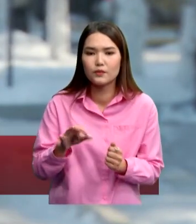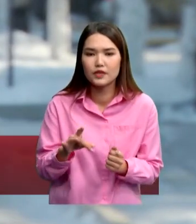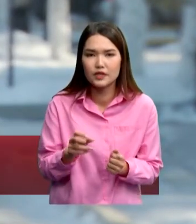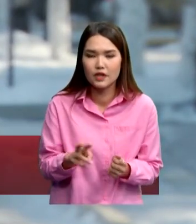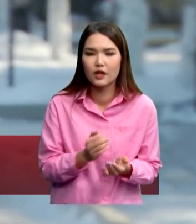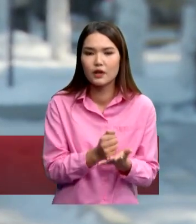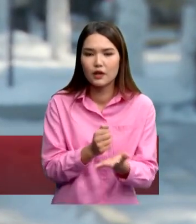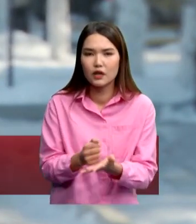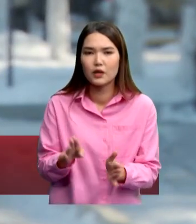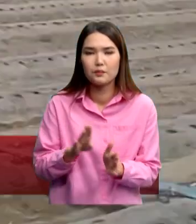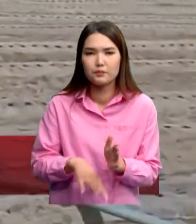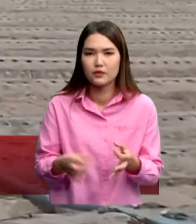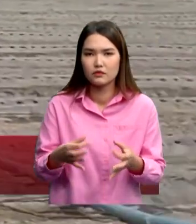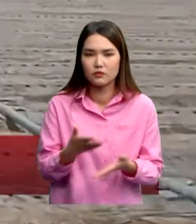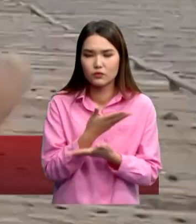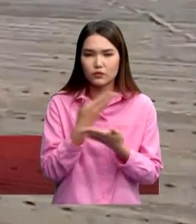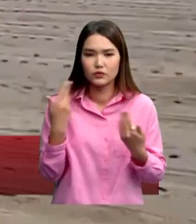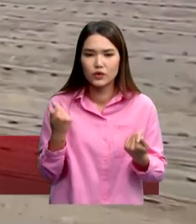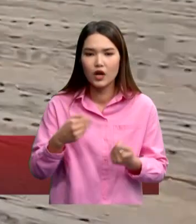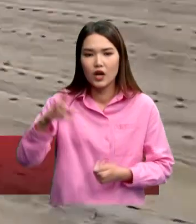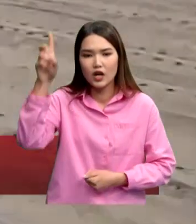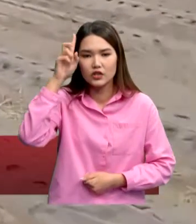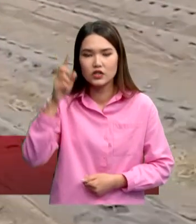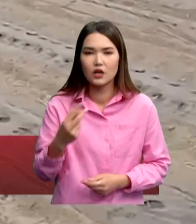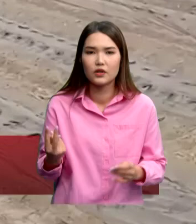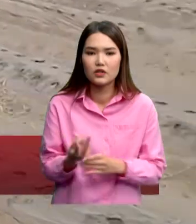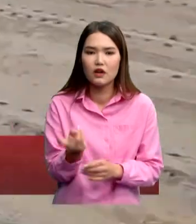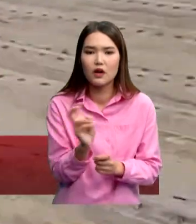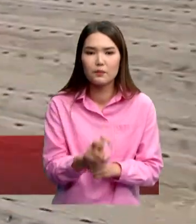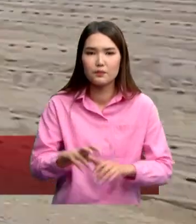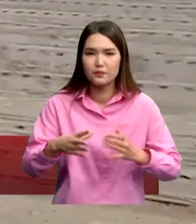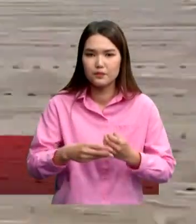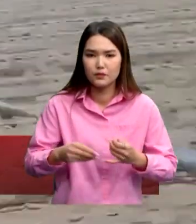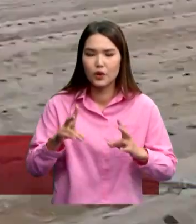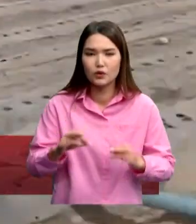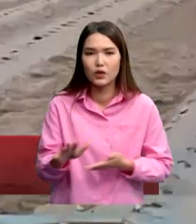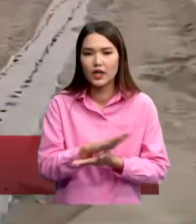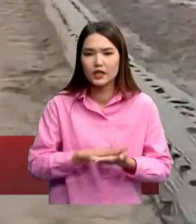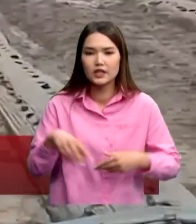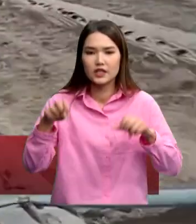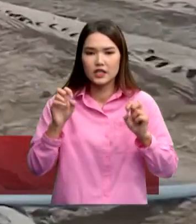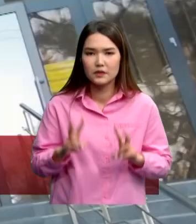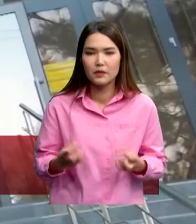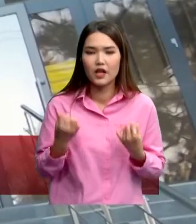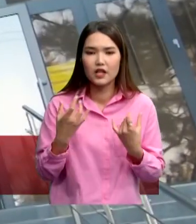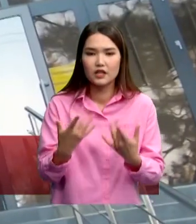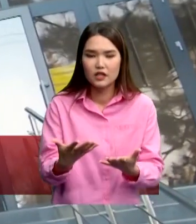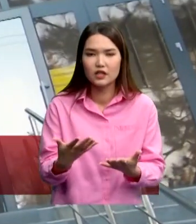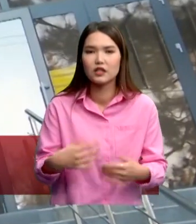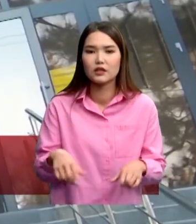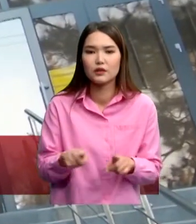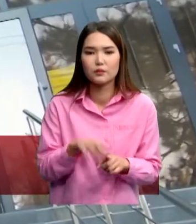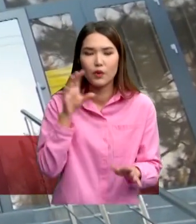пропадет весь урожай чиновники дважды приезжали на поле но ни о каких специальных требованиях тогда